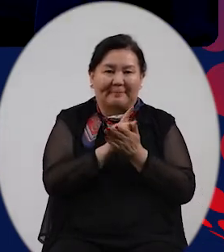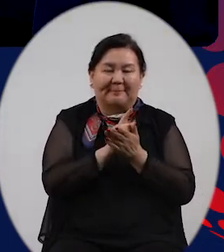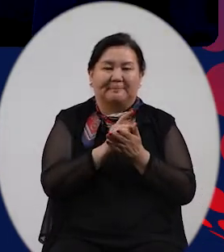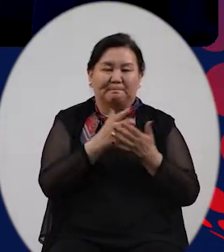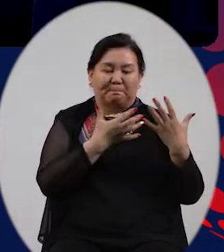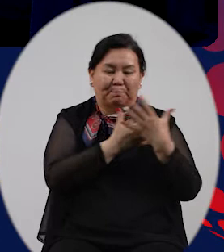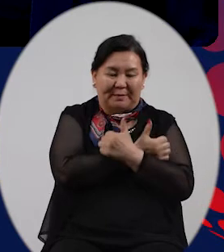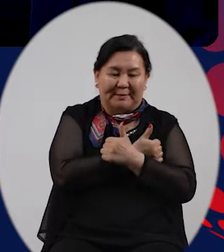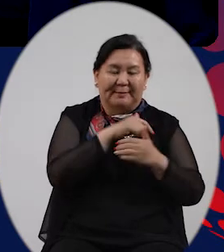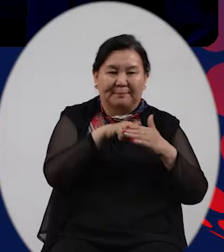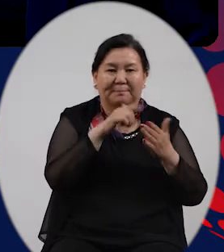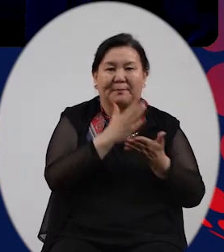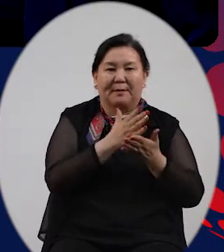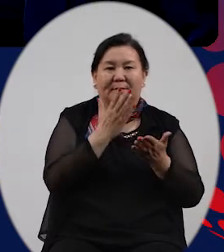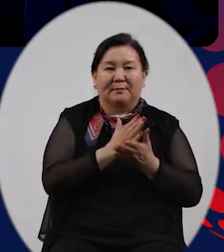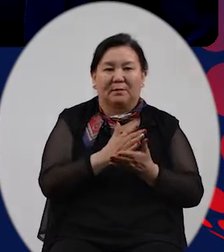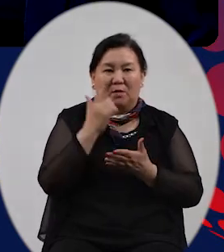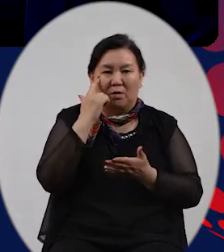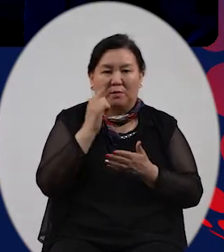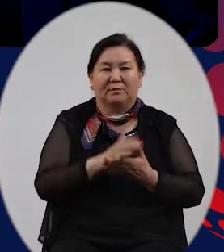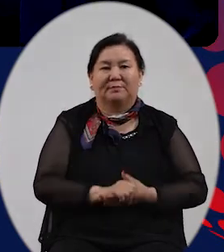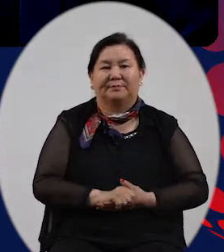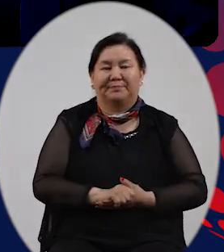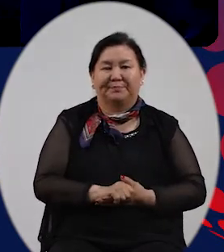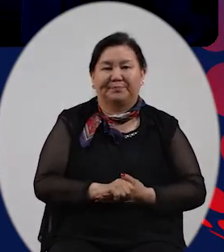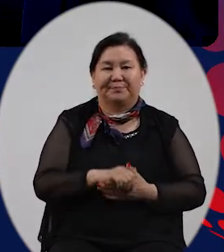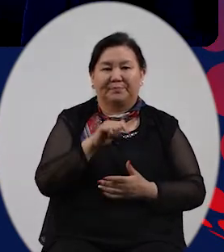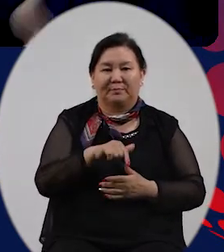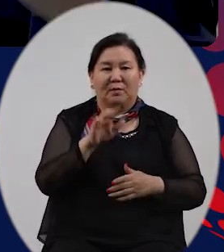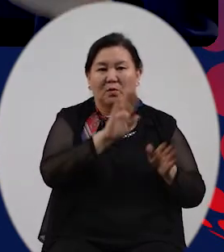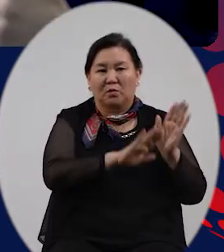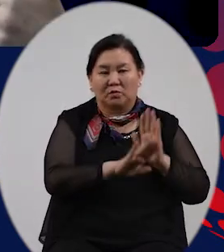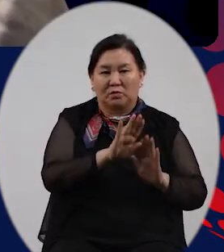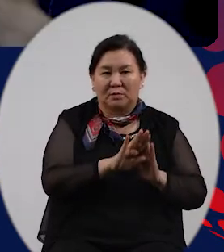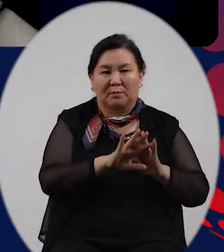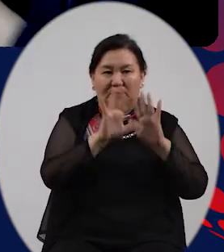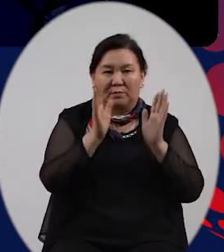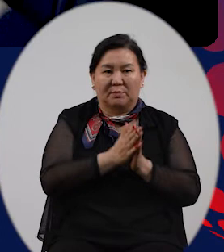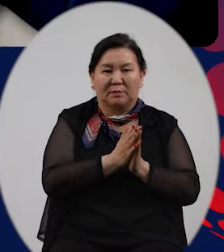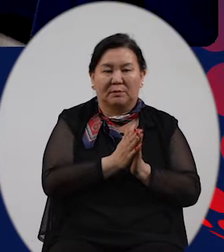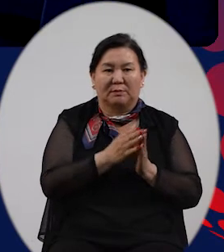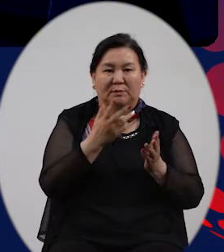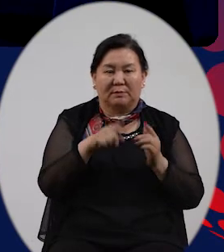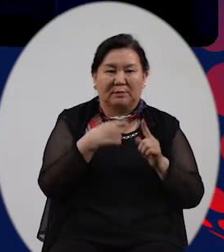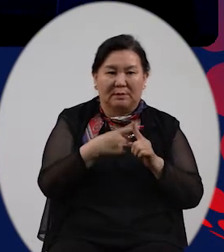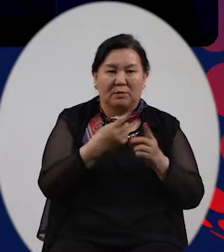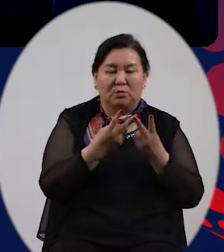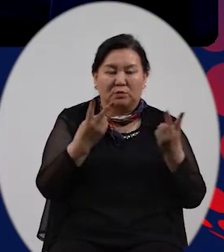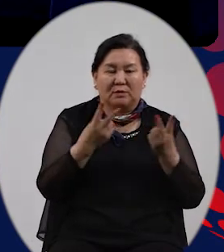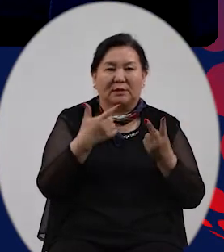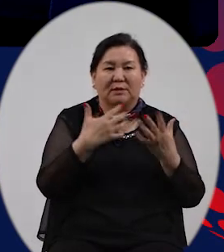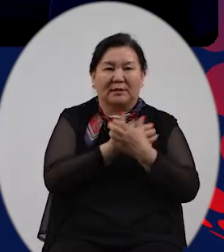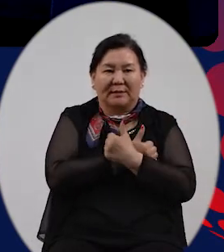гэрээнд тусгагдах шаарлалтай нөхцлүүд байна гэж ойлгоно. За энэ нөхцлүүд бол бүгдээрээ бол сая үздсэн гэрээний